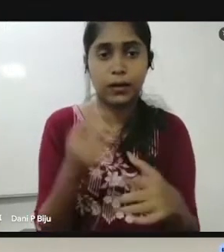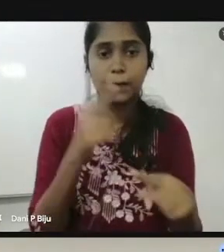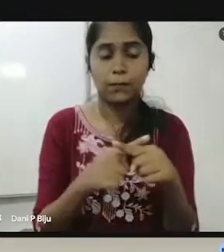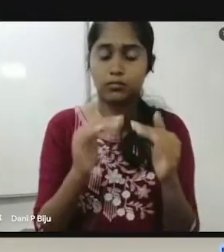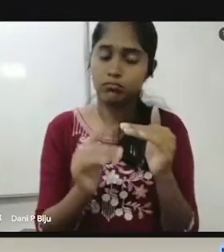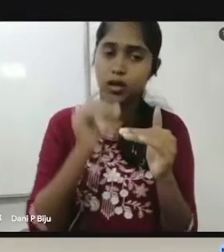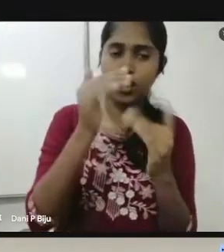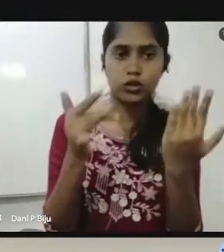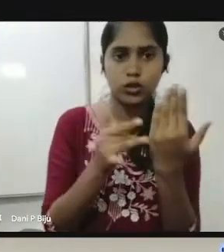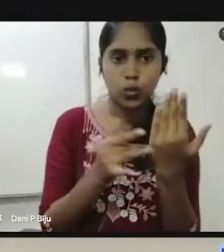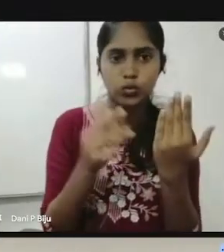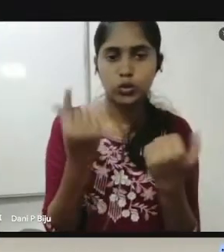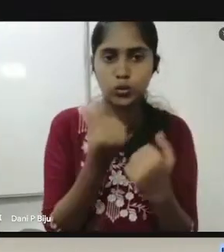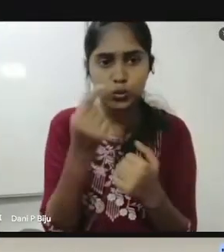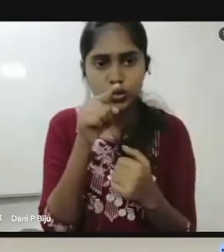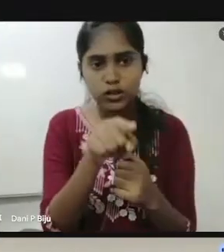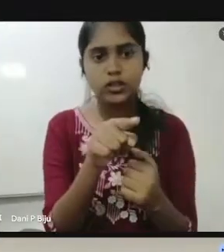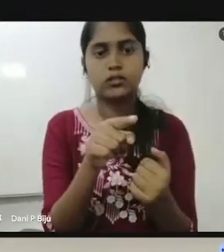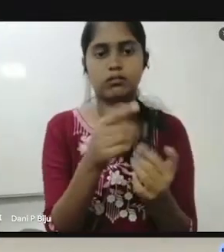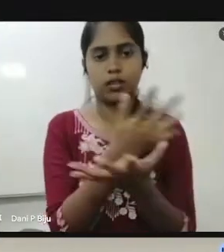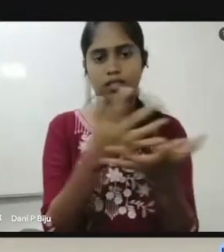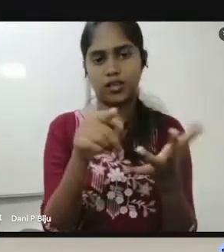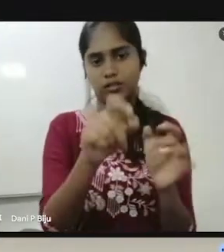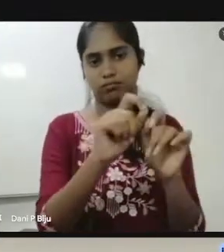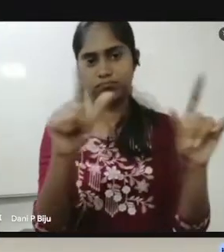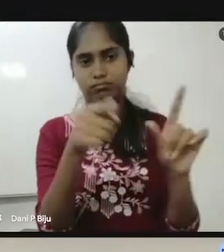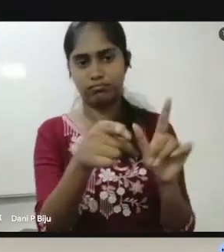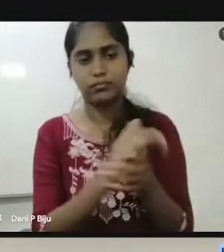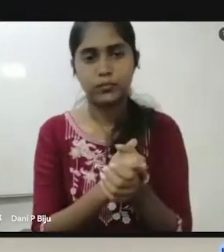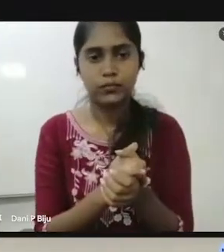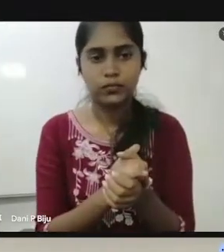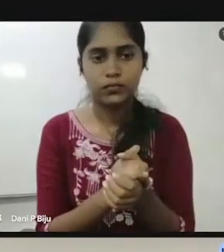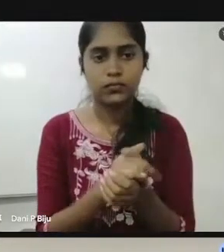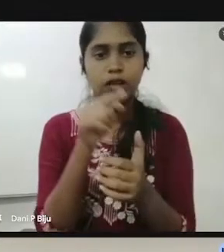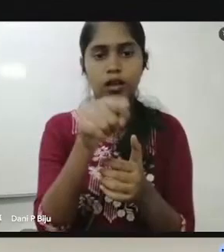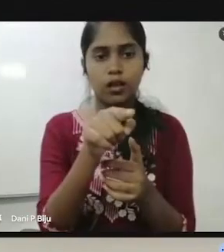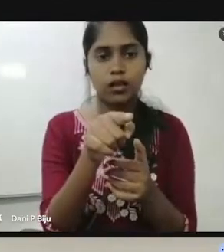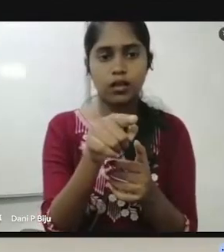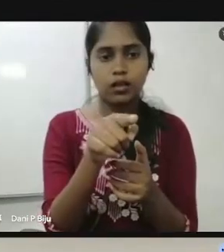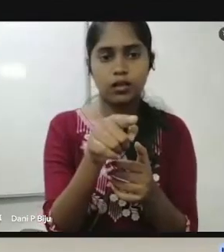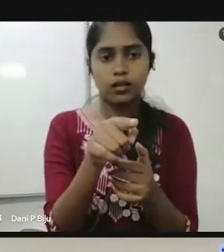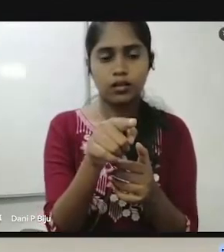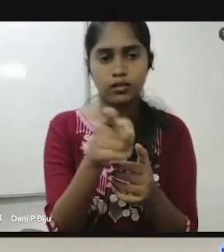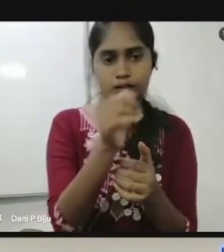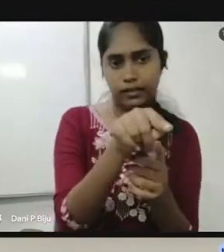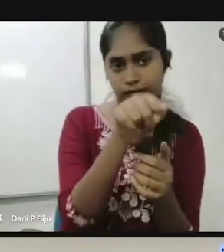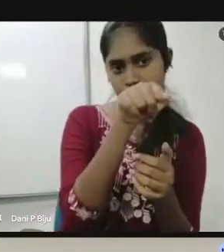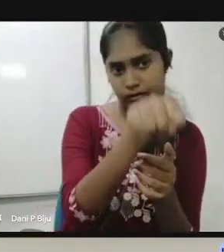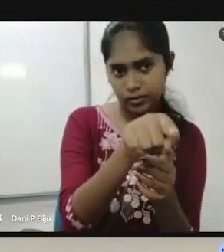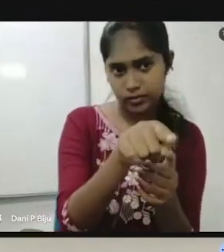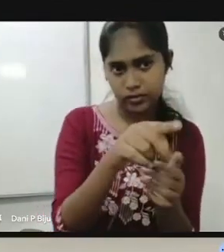സാങ്കേതിക സംവിധാനങ്ങളുള്ള ഡിവൈസസ് ആണ് ഇപ്പൊ നിങ്ങൾ കണ്ടുകൊണ്ടിരിക്കുന്നത്. അതിൽ എക്സ്ട്രീം ലെഫ്റ്റിലുള്ളത് നമുക്ക്